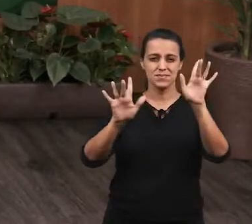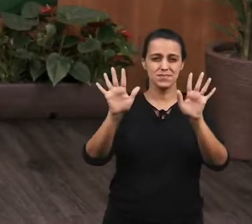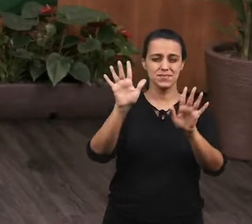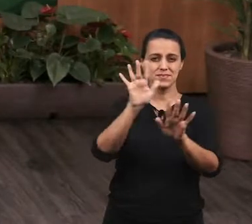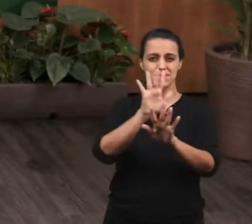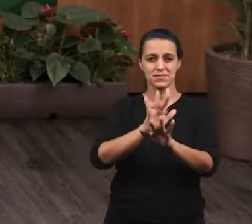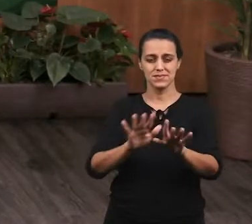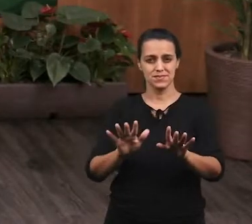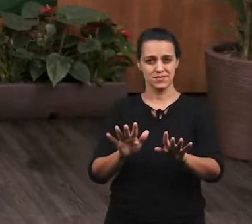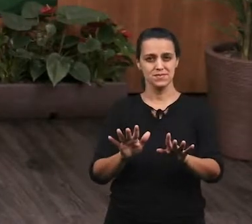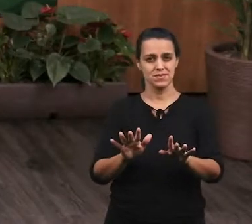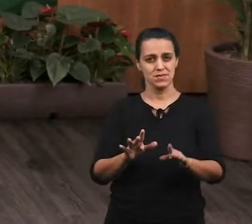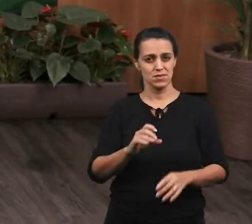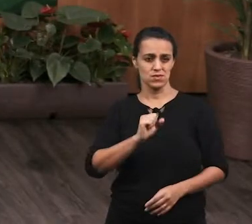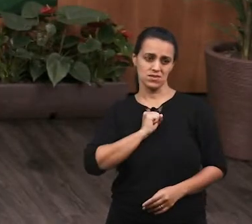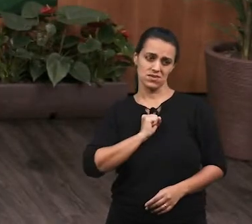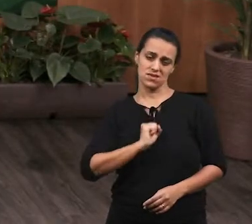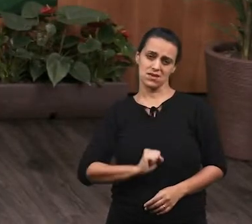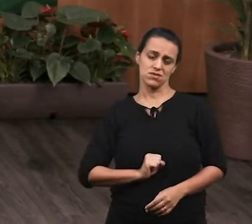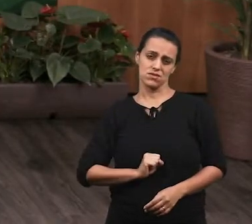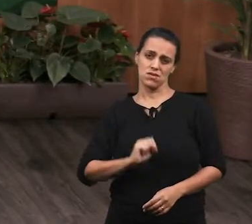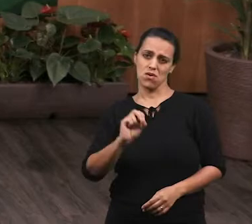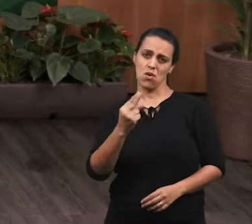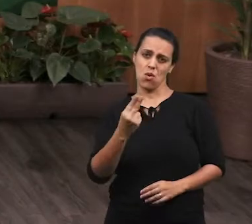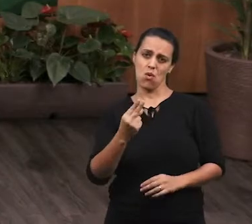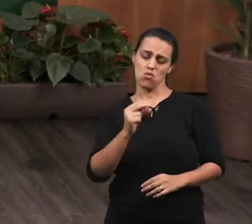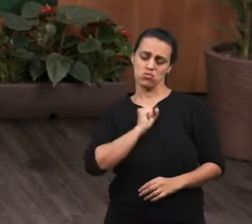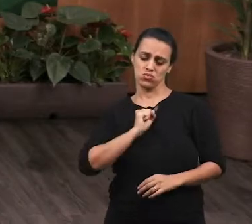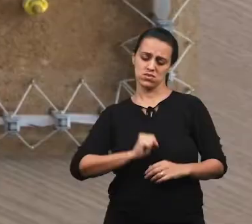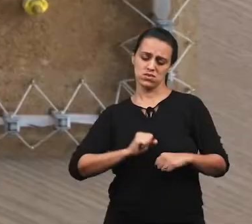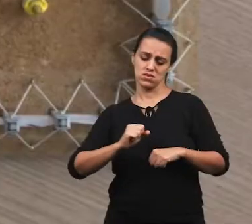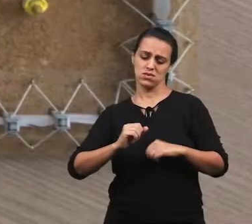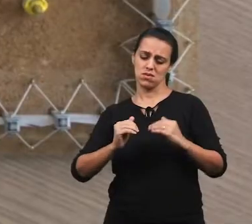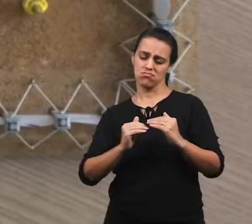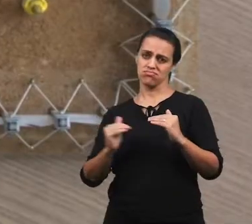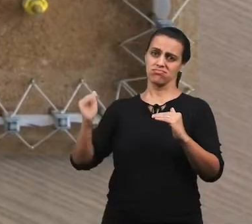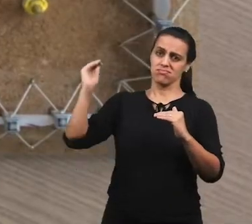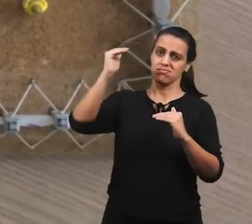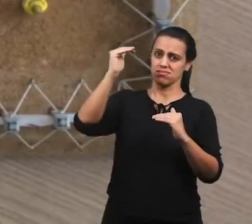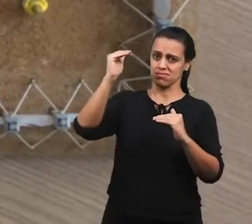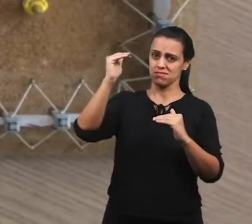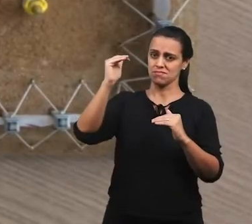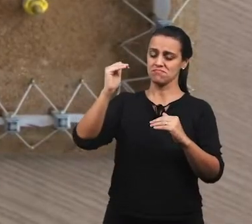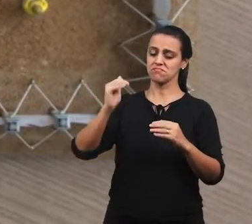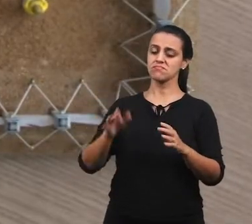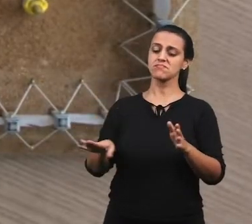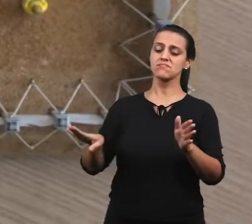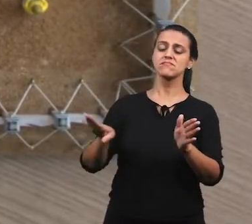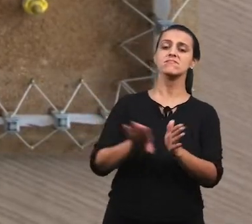курения, и священник, он входил во святилище,